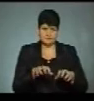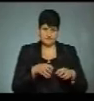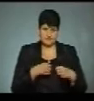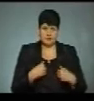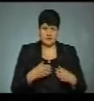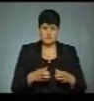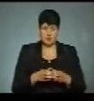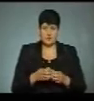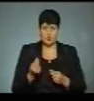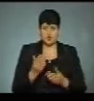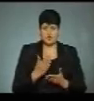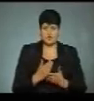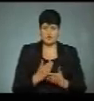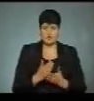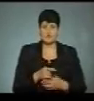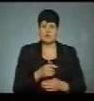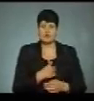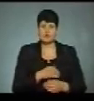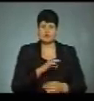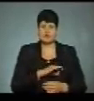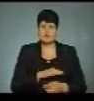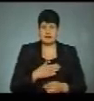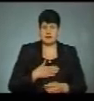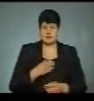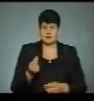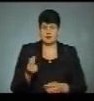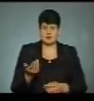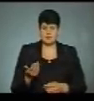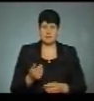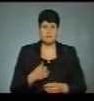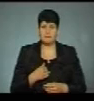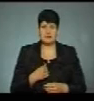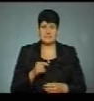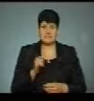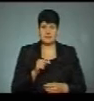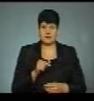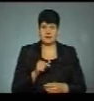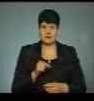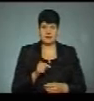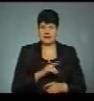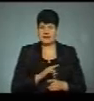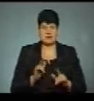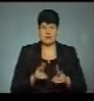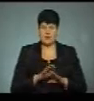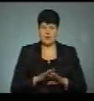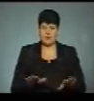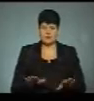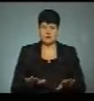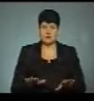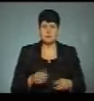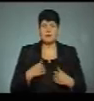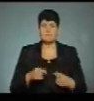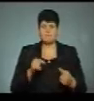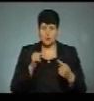в громаді гроші є. Вони хочуть просто скористатися нашими грошима. Ми з таким радикально не згодні, і ми будемо